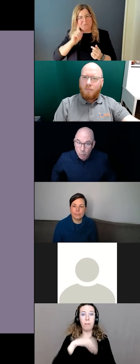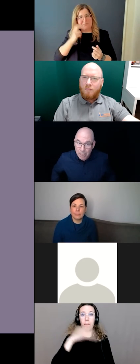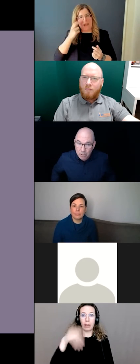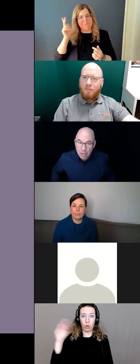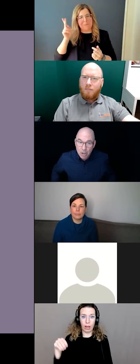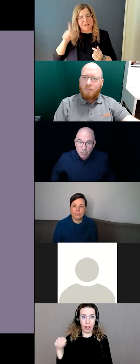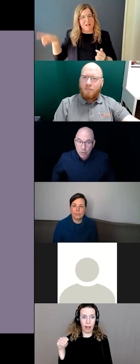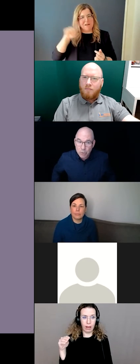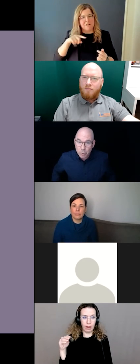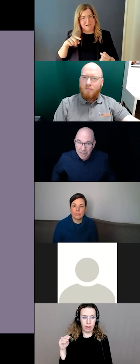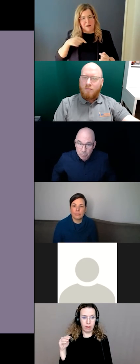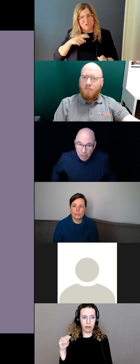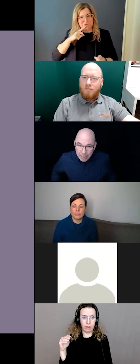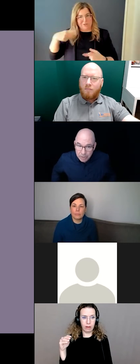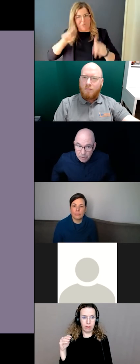le panneau de commande.